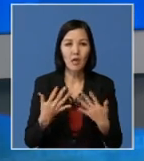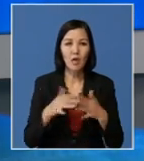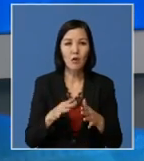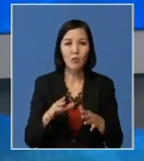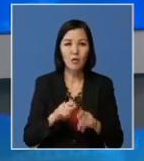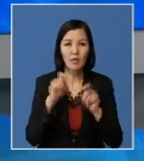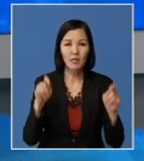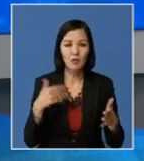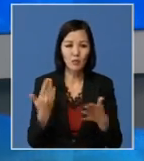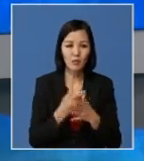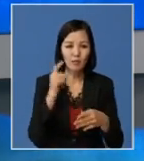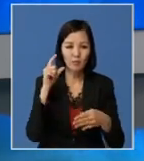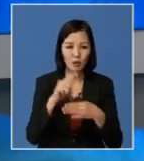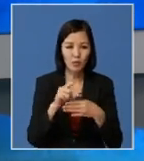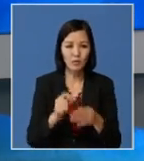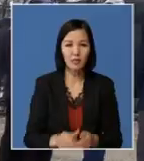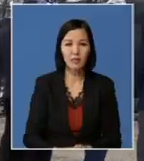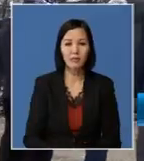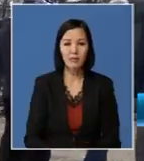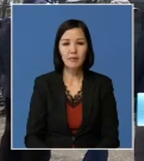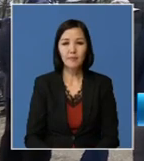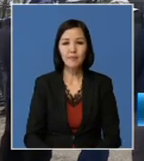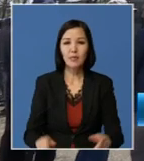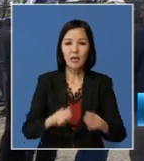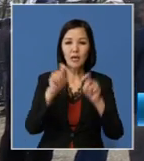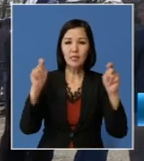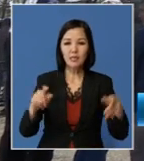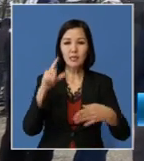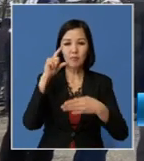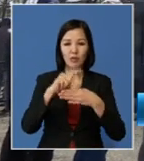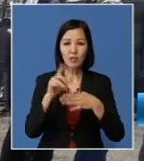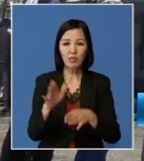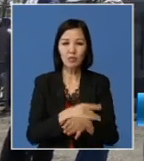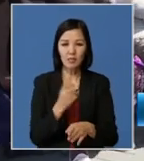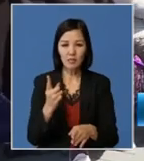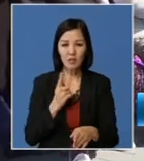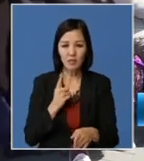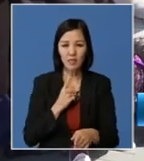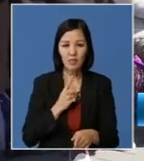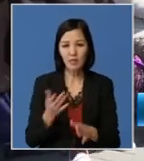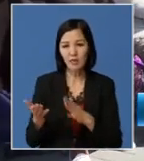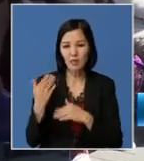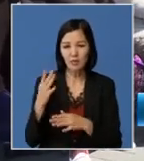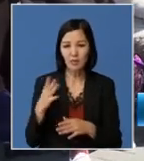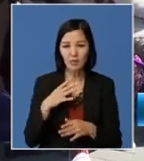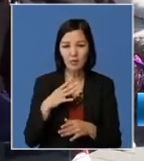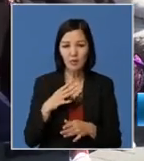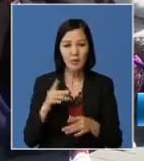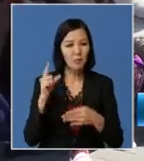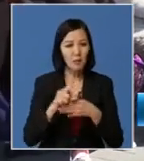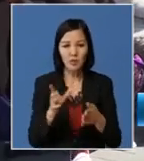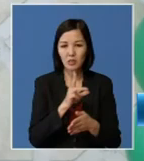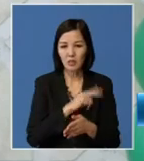состоялось открытие новой мечети. Открытие мечети жители села ждали с нетерпением, ведь ранее определенного помещения